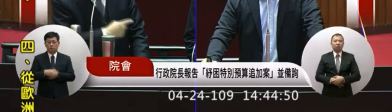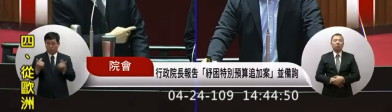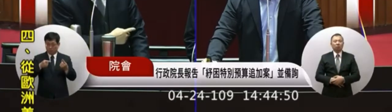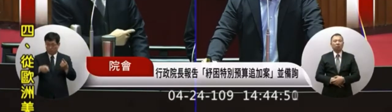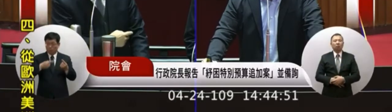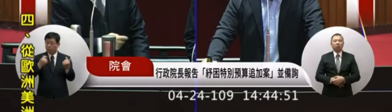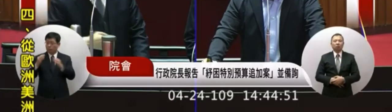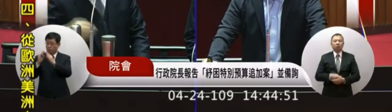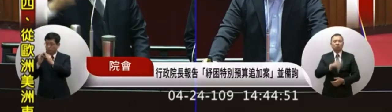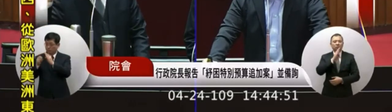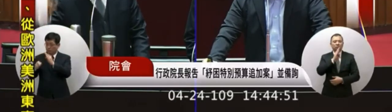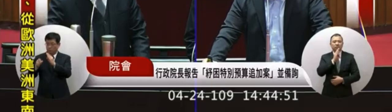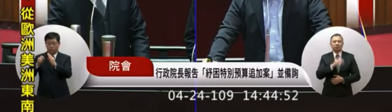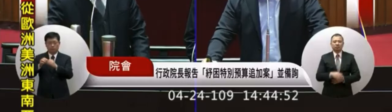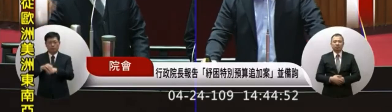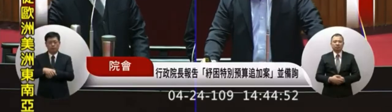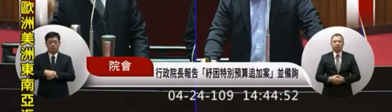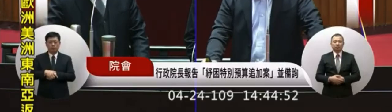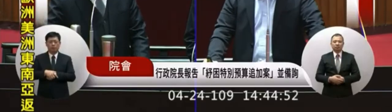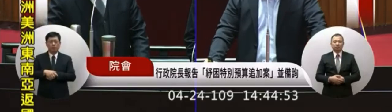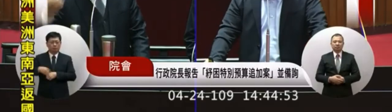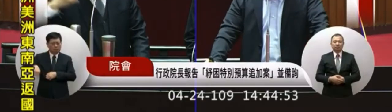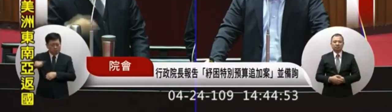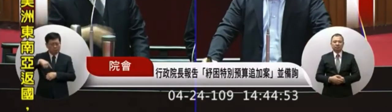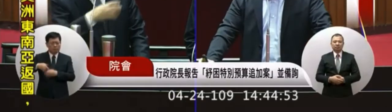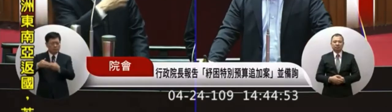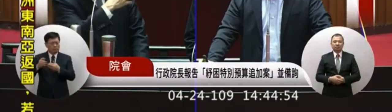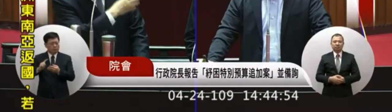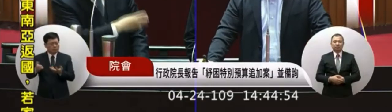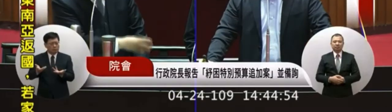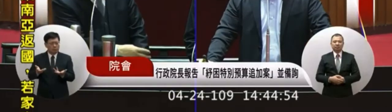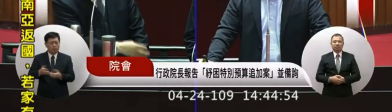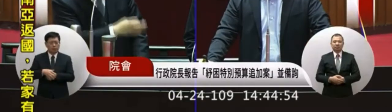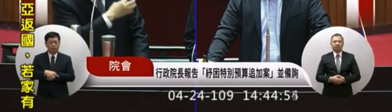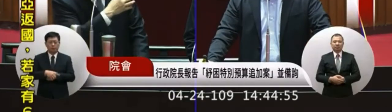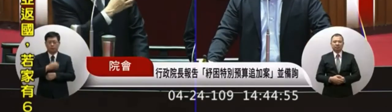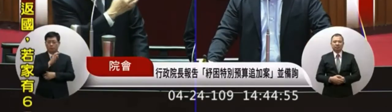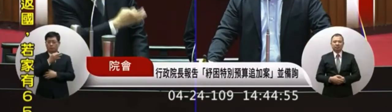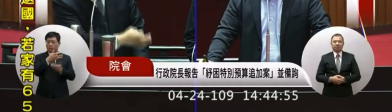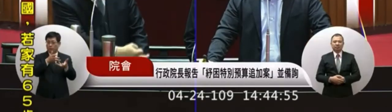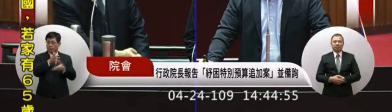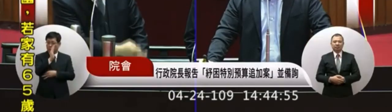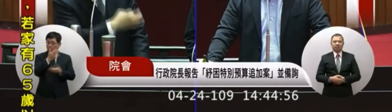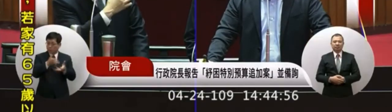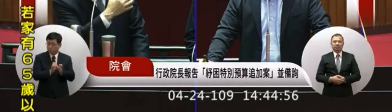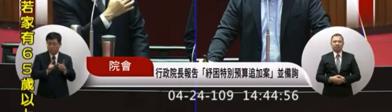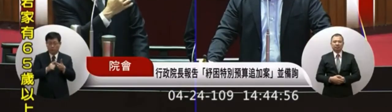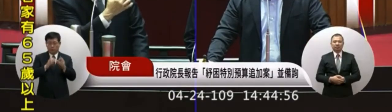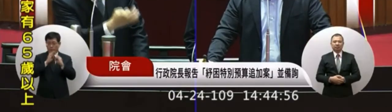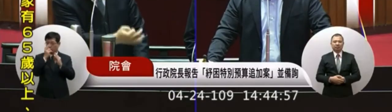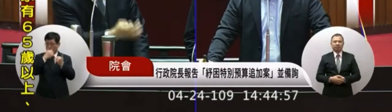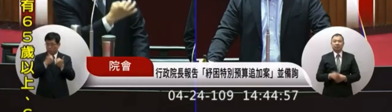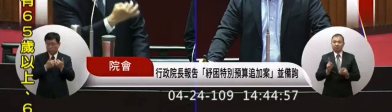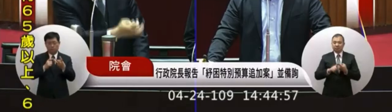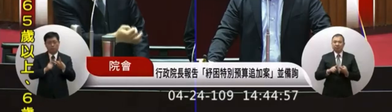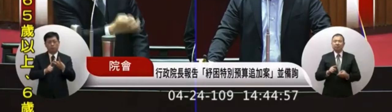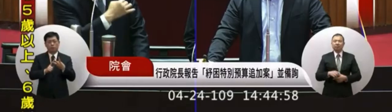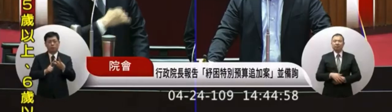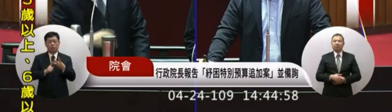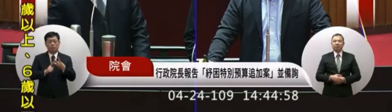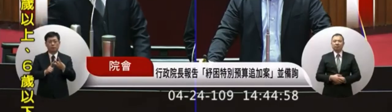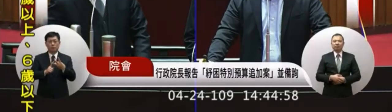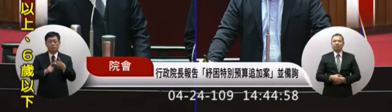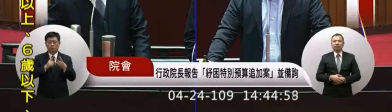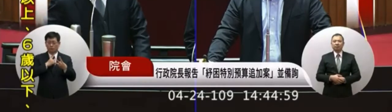就银行， 是， 哈，银行这物件，这咱。财政部、咱的监管会、咱的这